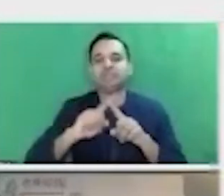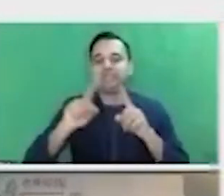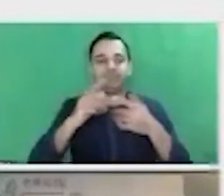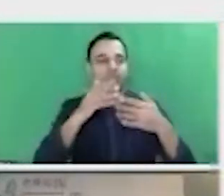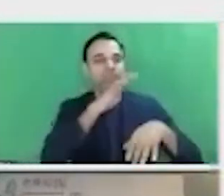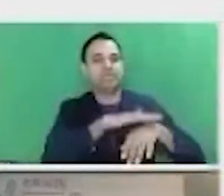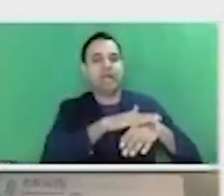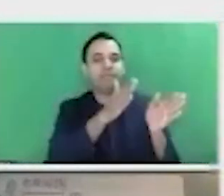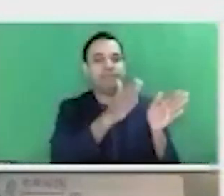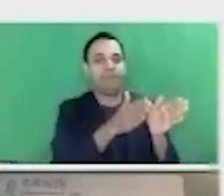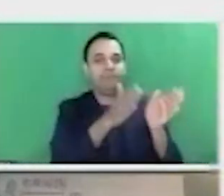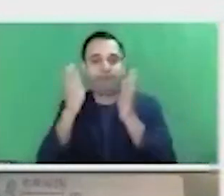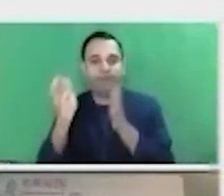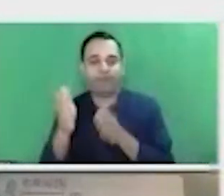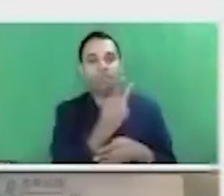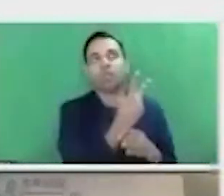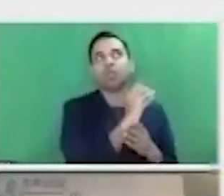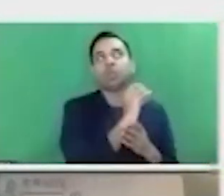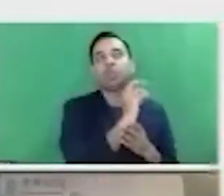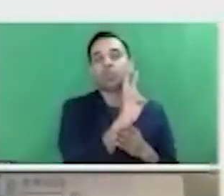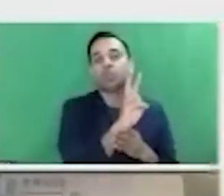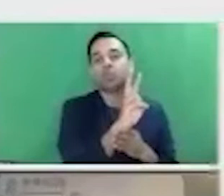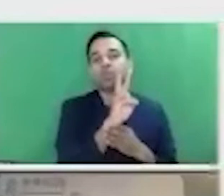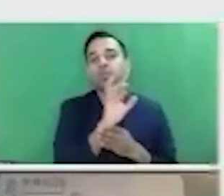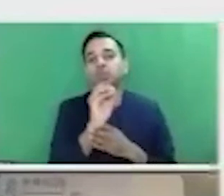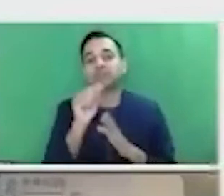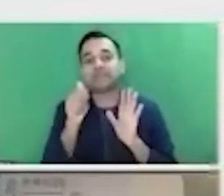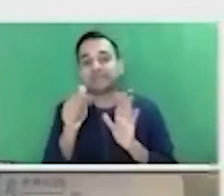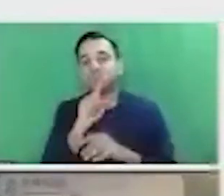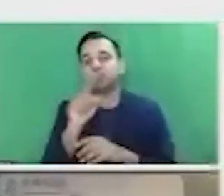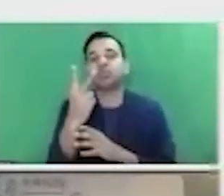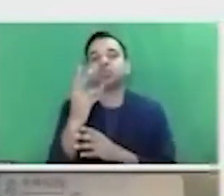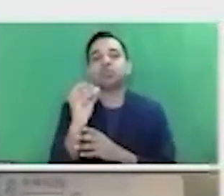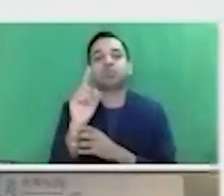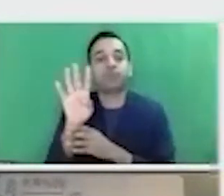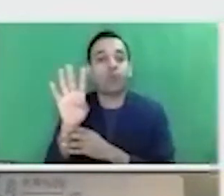وقامت بعدة برامج على مدى العشر سنوات الماضية